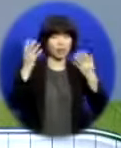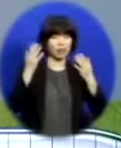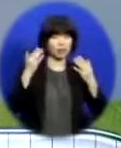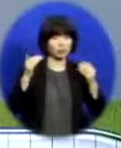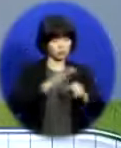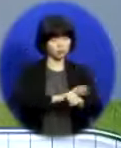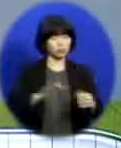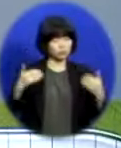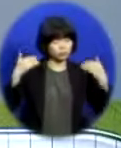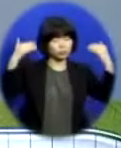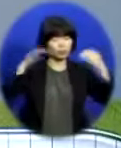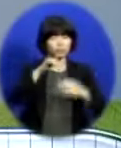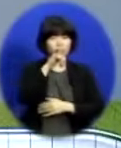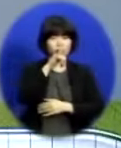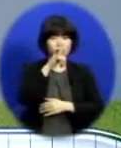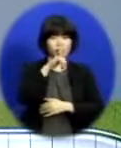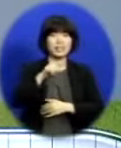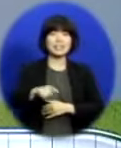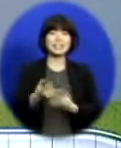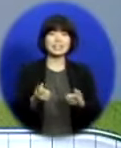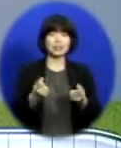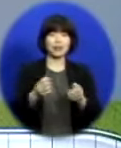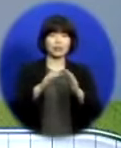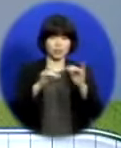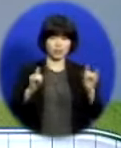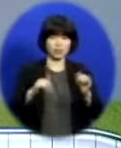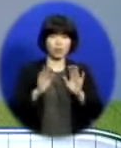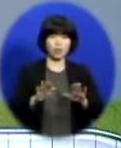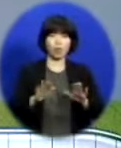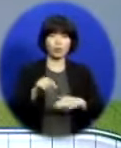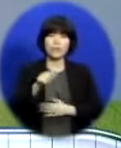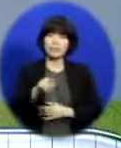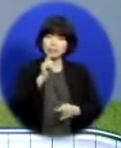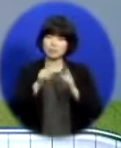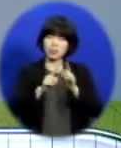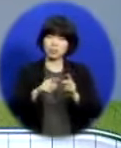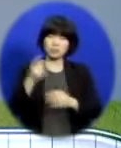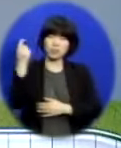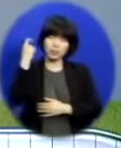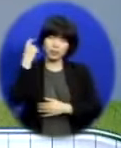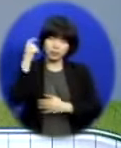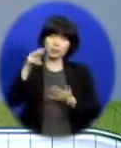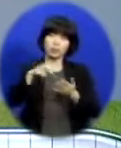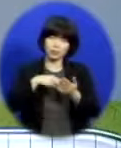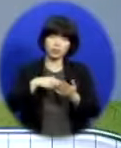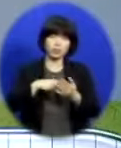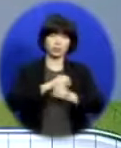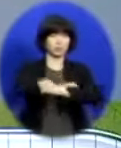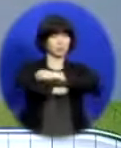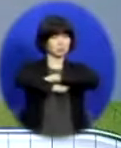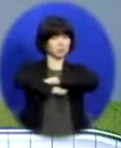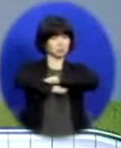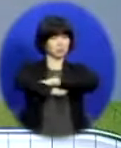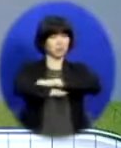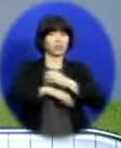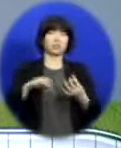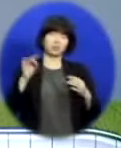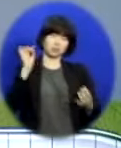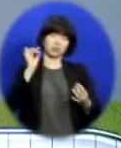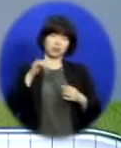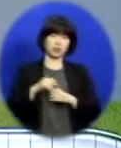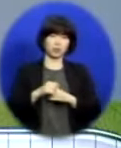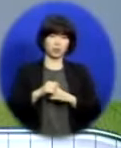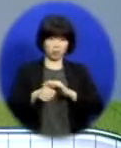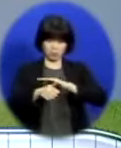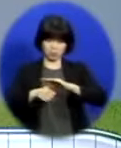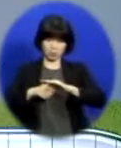잘 크고 있고 이런 분들은 오늘이 말씀을 읽고들을 때 이게 팔짱 끼고 들을까 봐